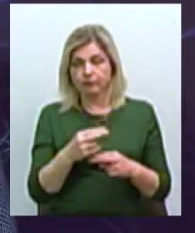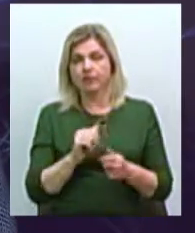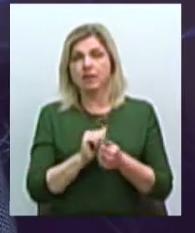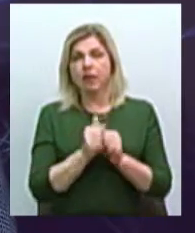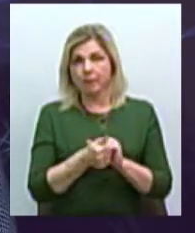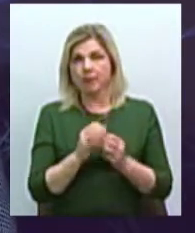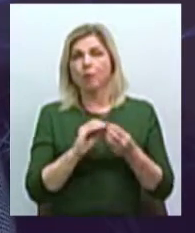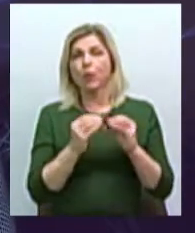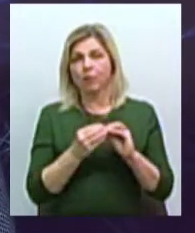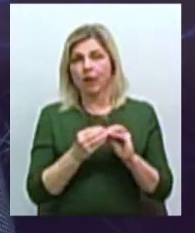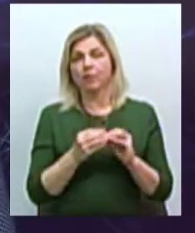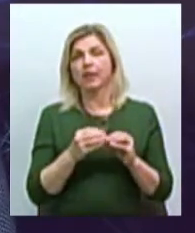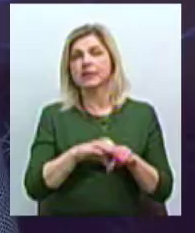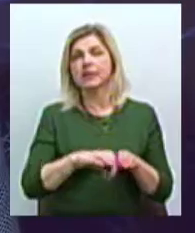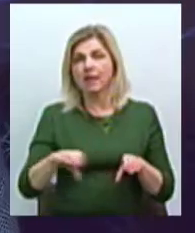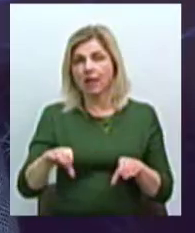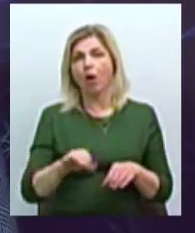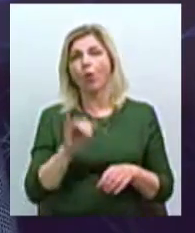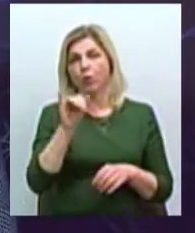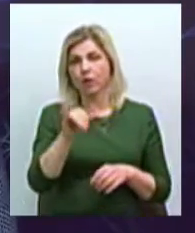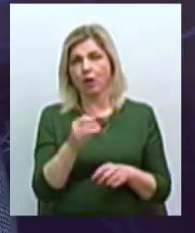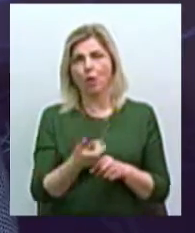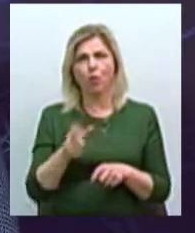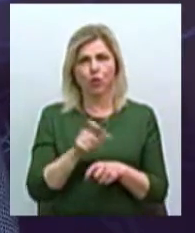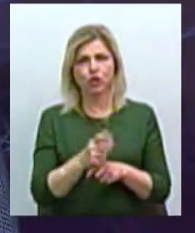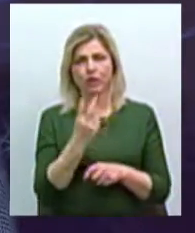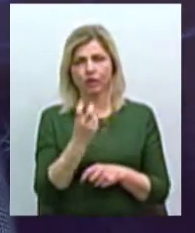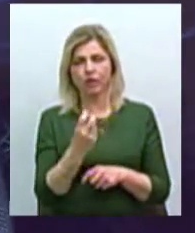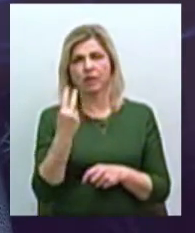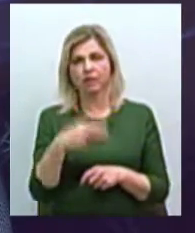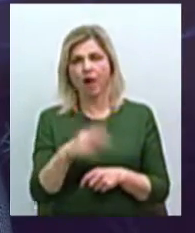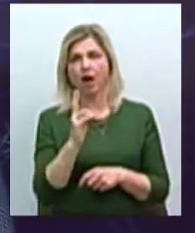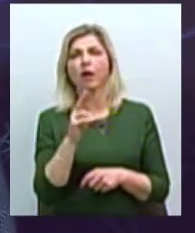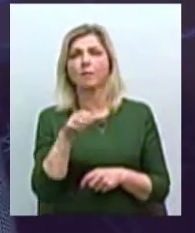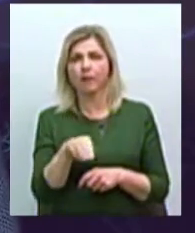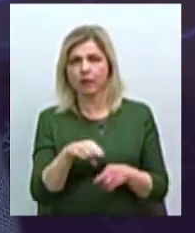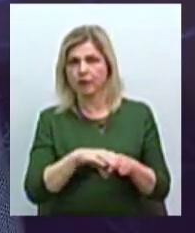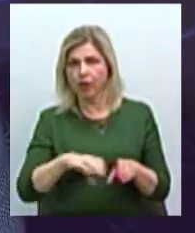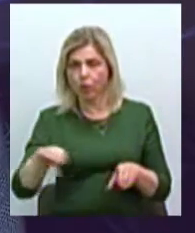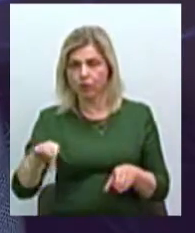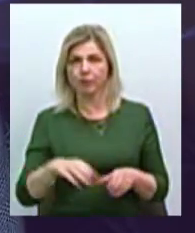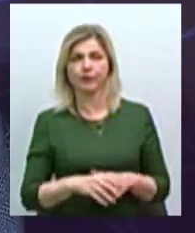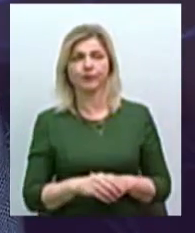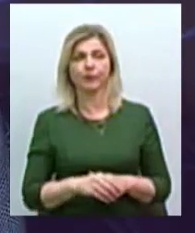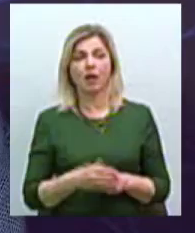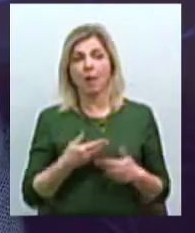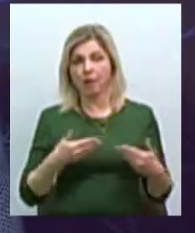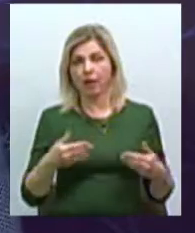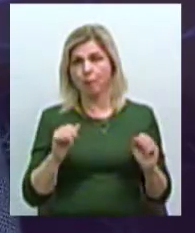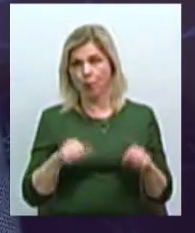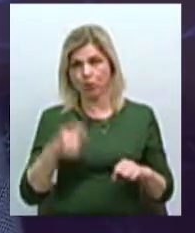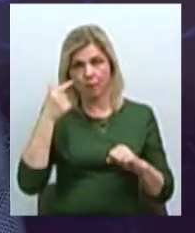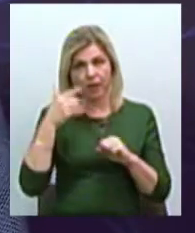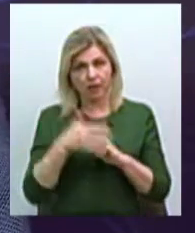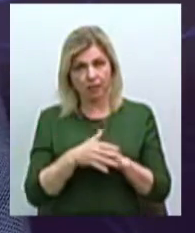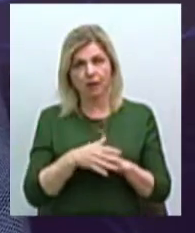замене проблемных сетей, а у них этих сетей больше там 220 километров, как они отчитываются. Соответственно, мы можем понимать, что